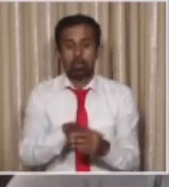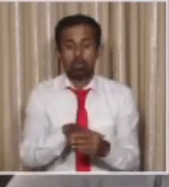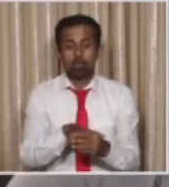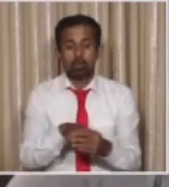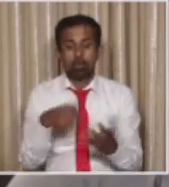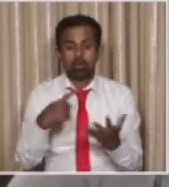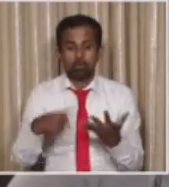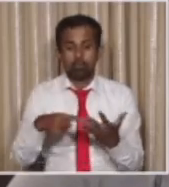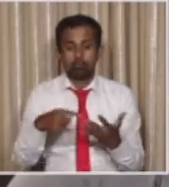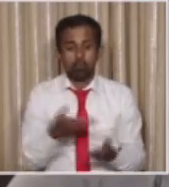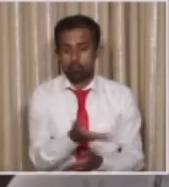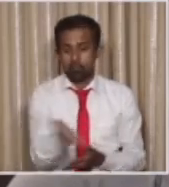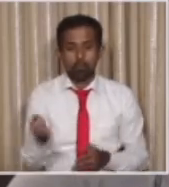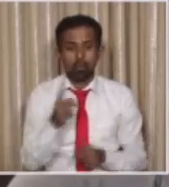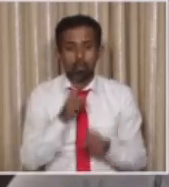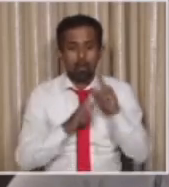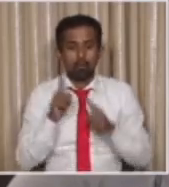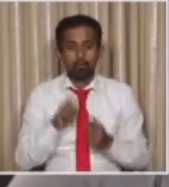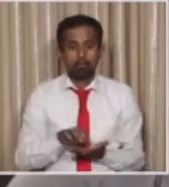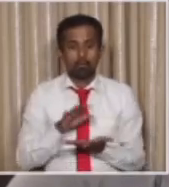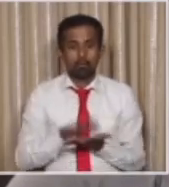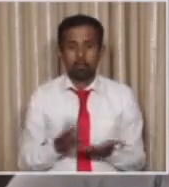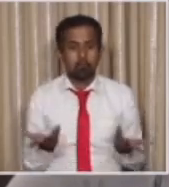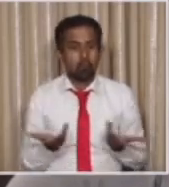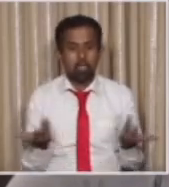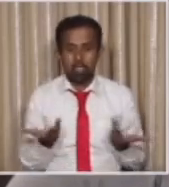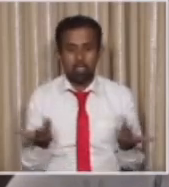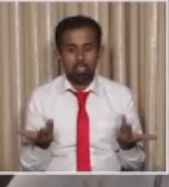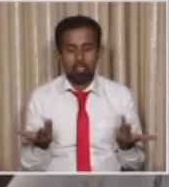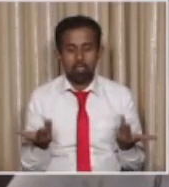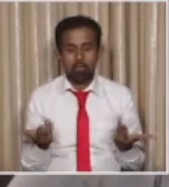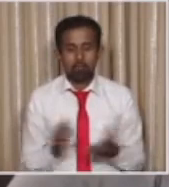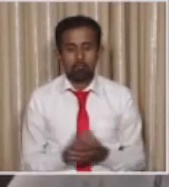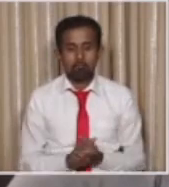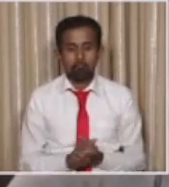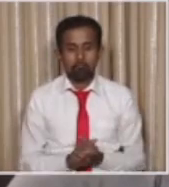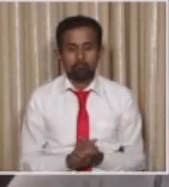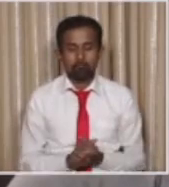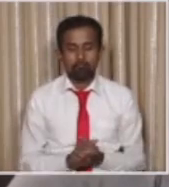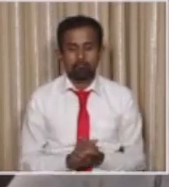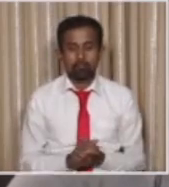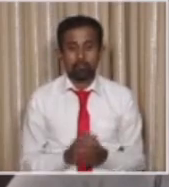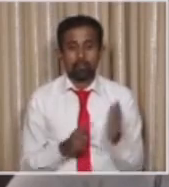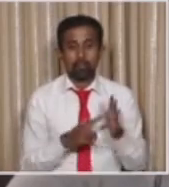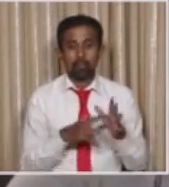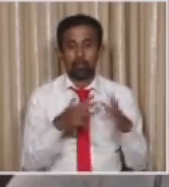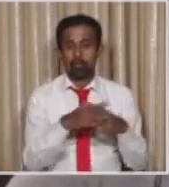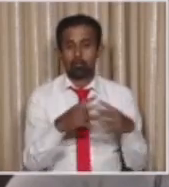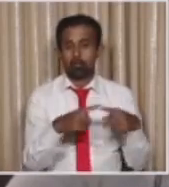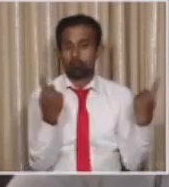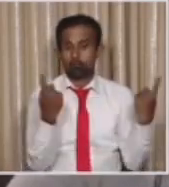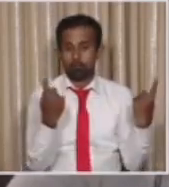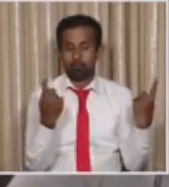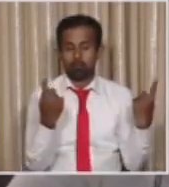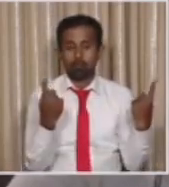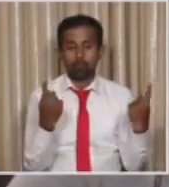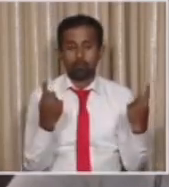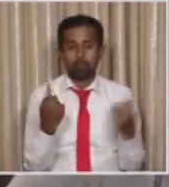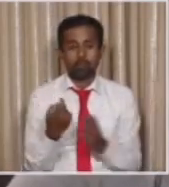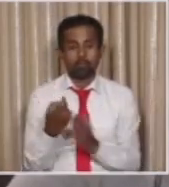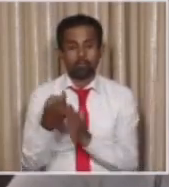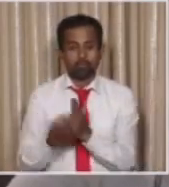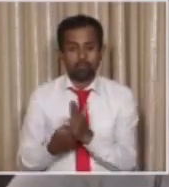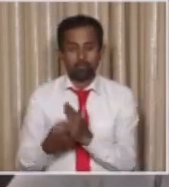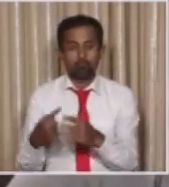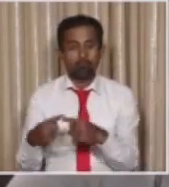कारणयक् पिलिबंद मे सभा विवाद करला तींदुकट एलमेन्न बै ए निसात् एक पेत्तकिन् नीतियट पटहेनि अनित् पेत्तेन् प्रीतियट